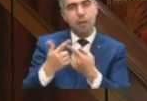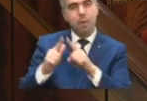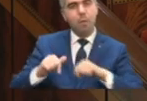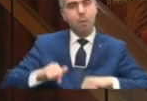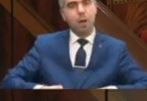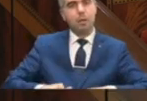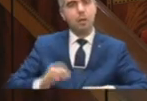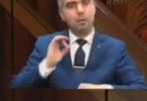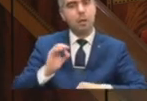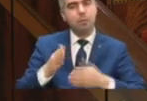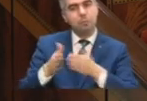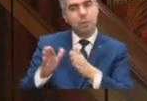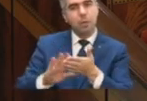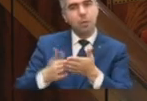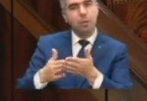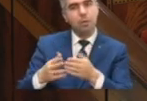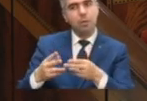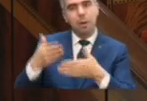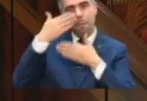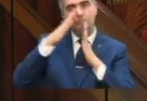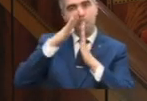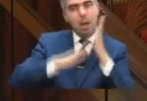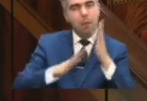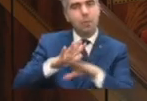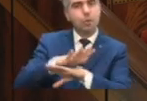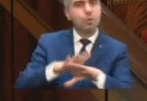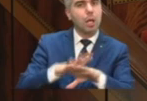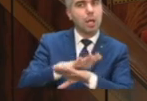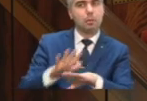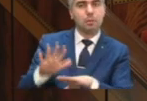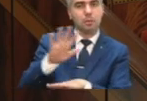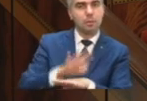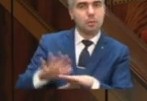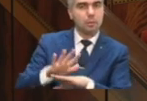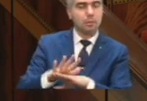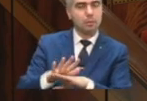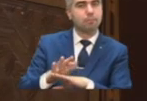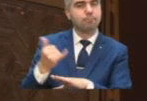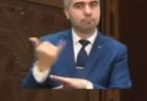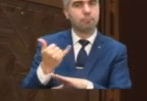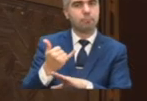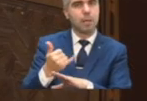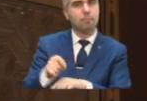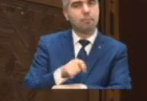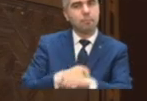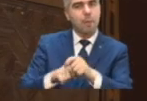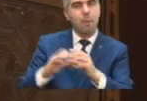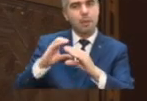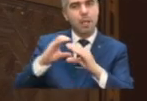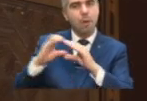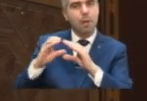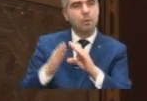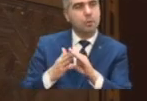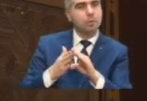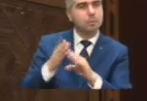وزارتكم بالانفتاح على جهات المملكة، وفي هذا الإطار نتمنى أن تواصلوا هذا النهج التواصلي بزيارة مختلف